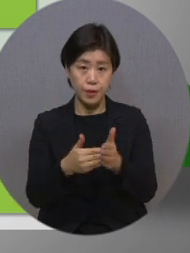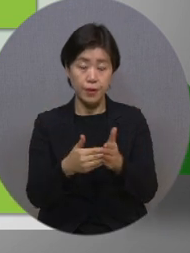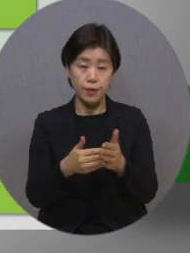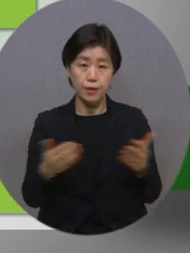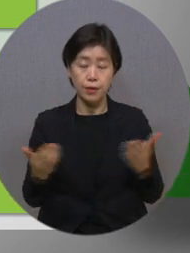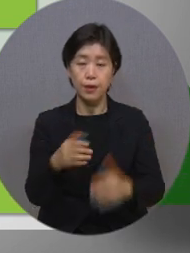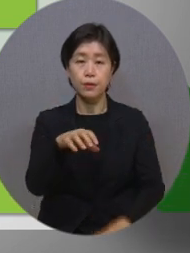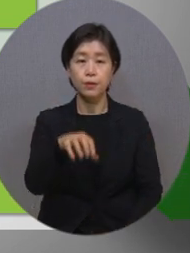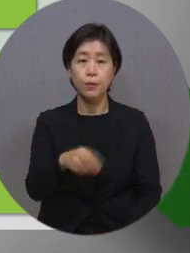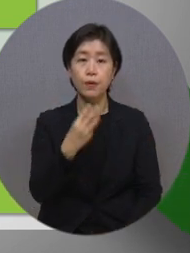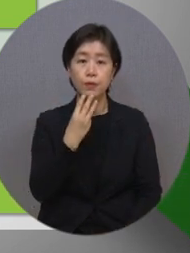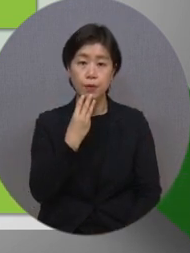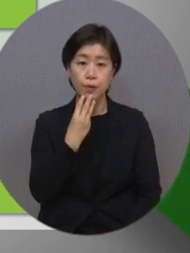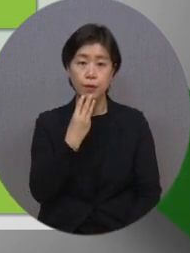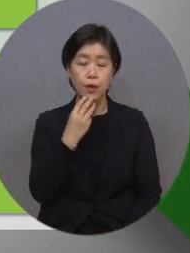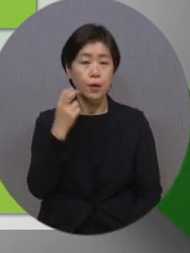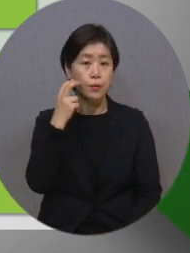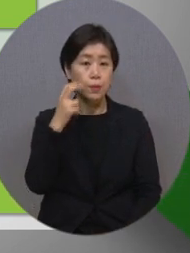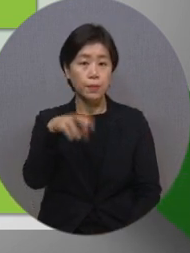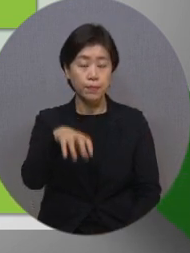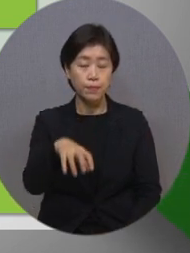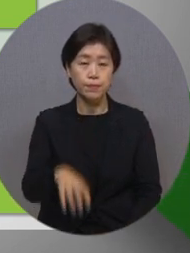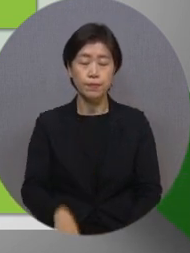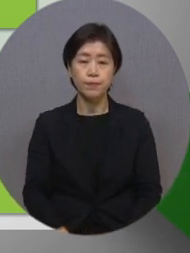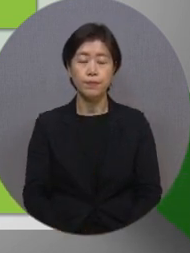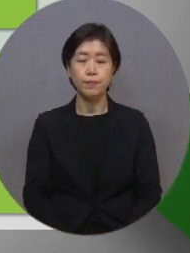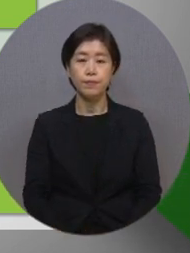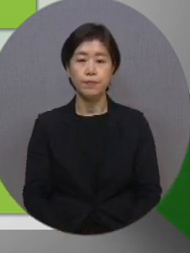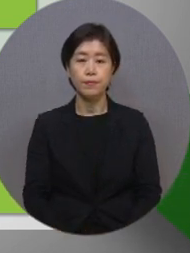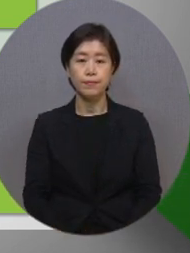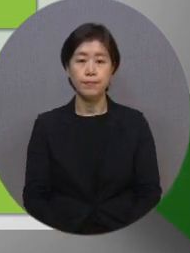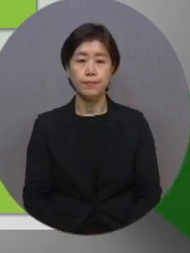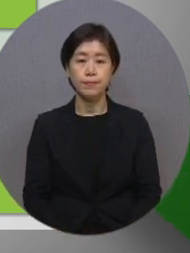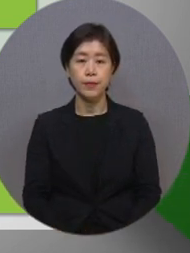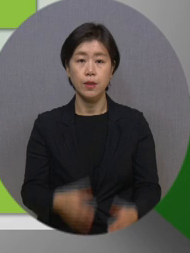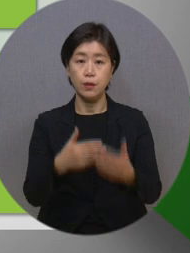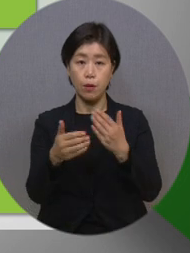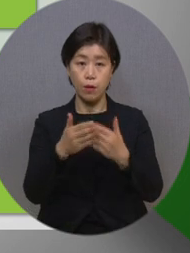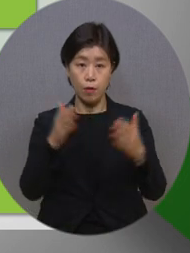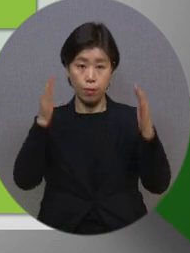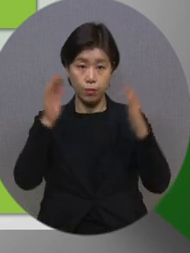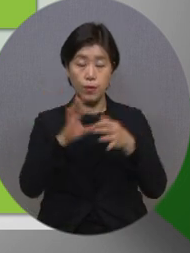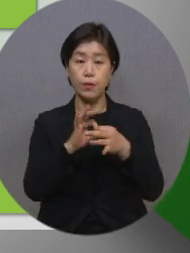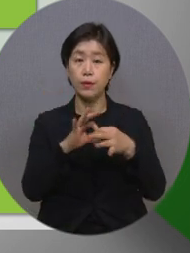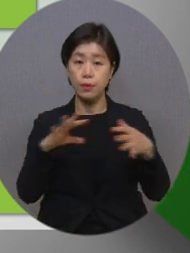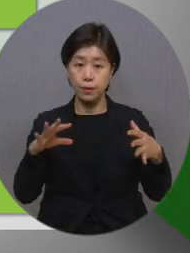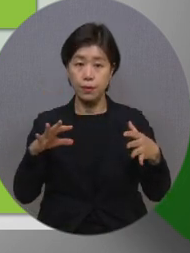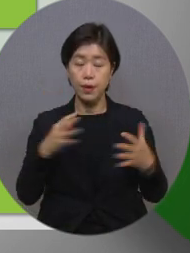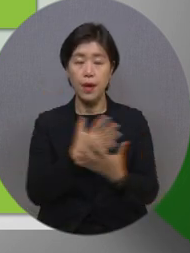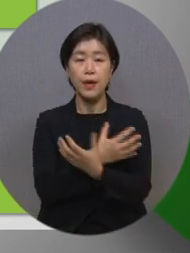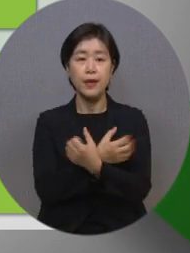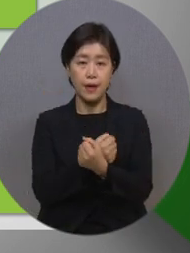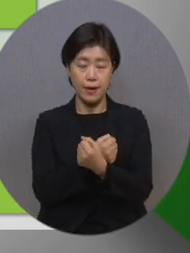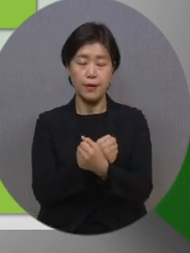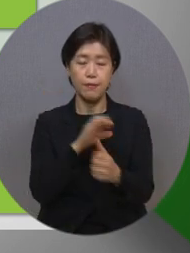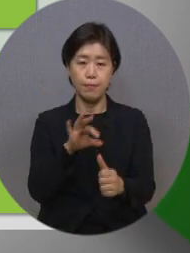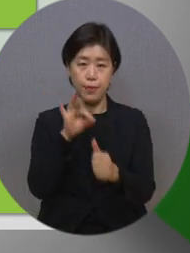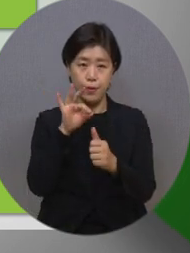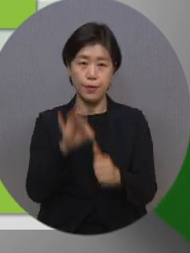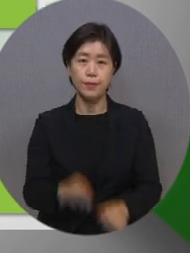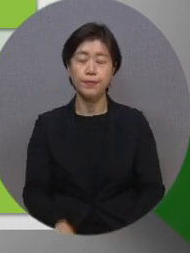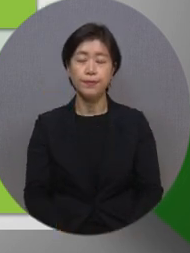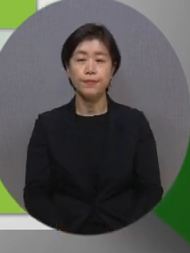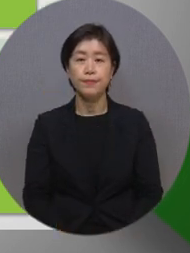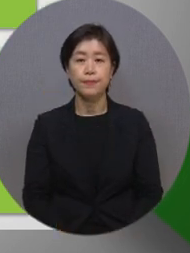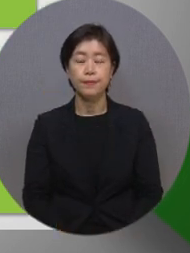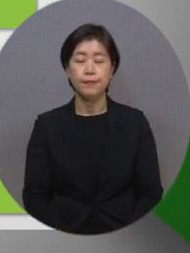22일까지며 근무지는 서울시 송파구입니다. 경력과 학력은 무관하며 계약직을 모집합니다.